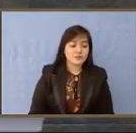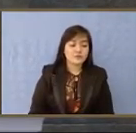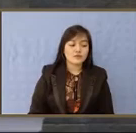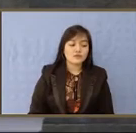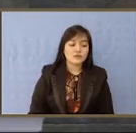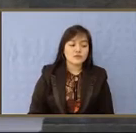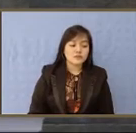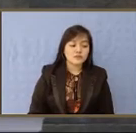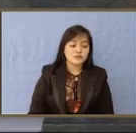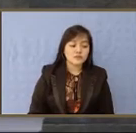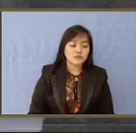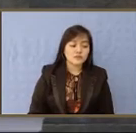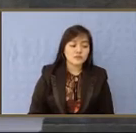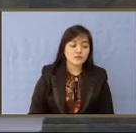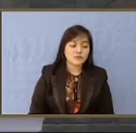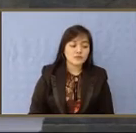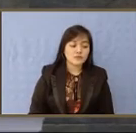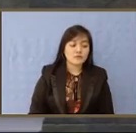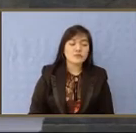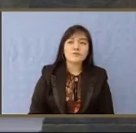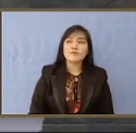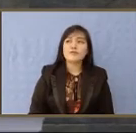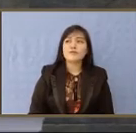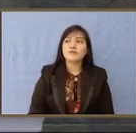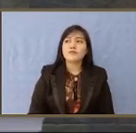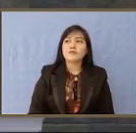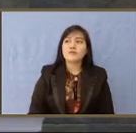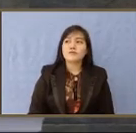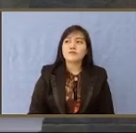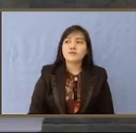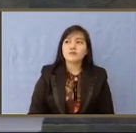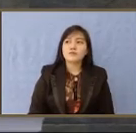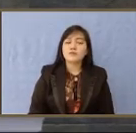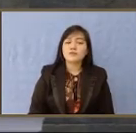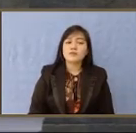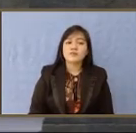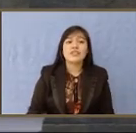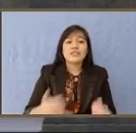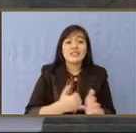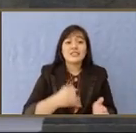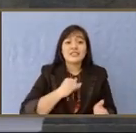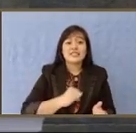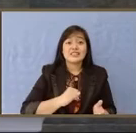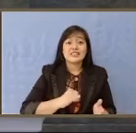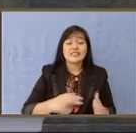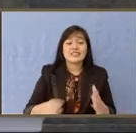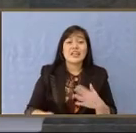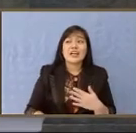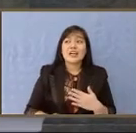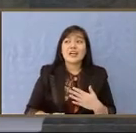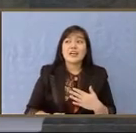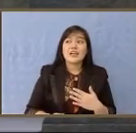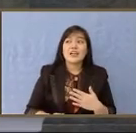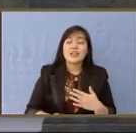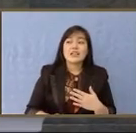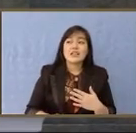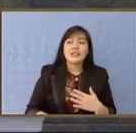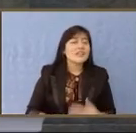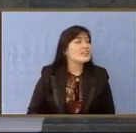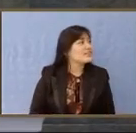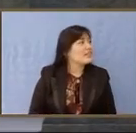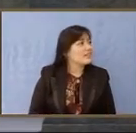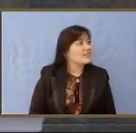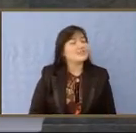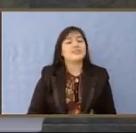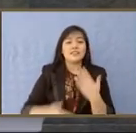maigli lang po ito. Four chapters lamang po ito eh. Kaya nga sabi ko nga po, madali lang po natin itong matatapos ngayon. And, but